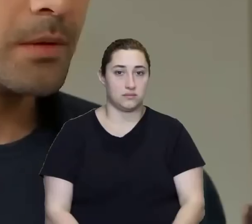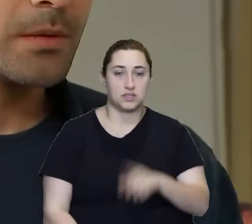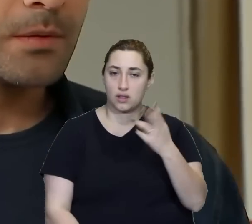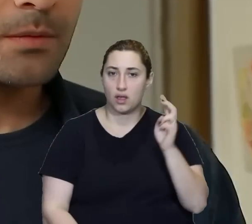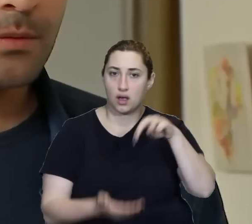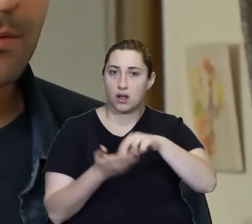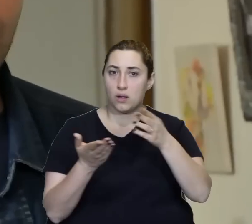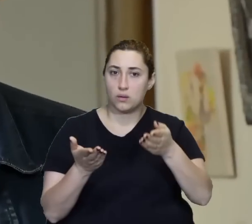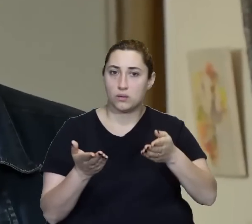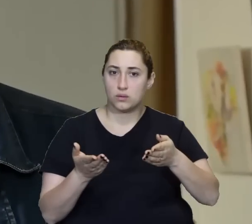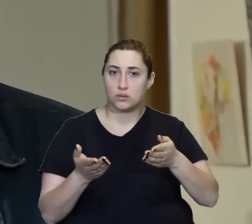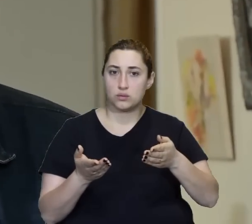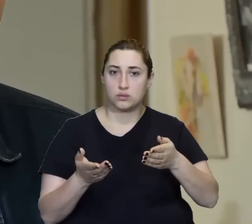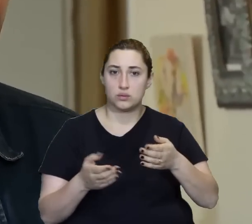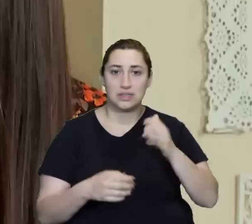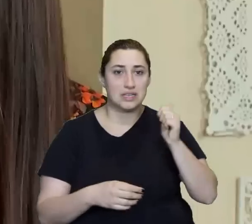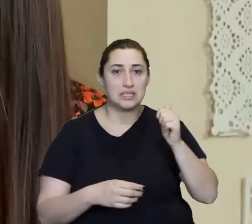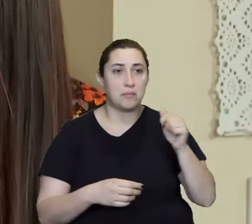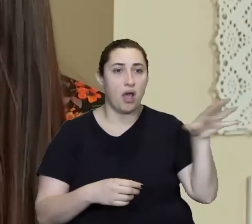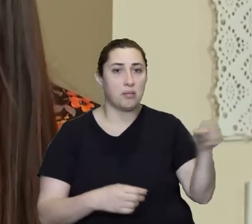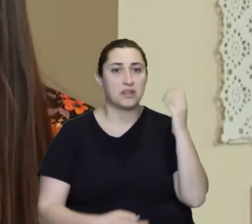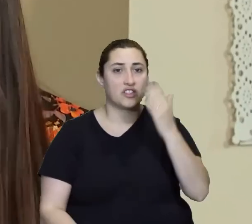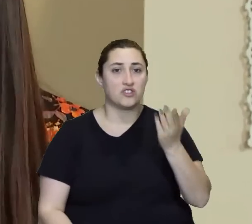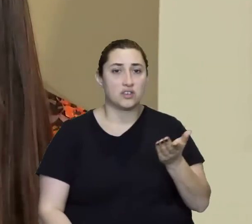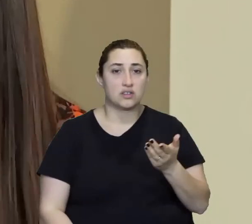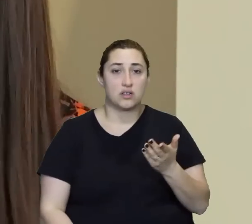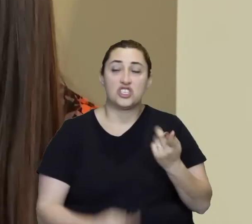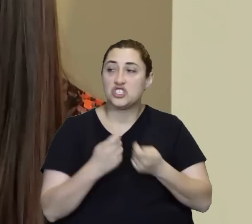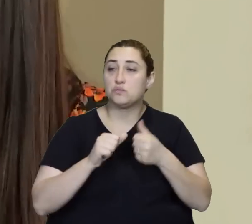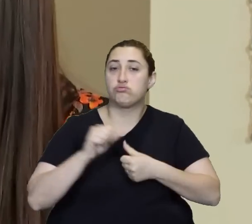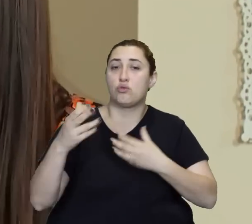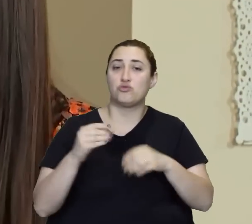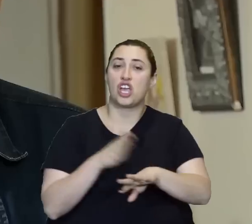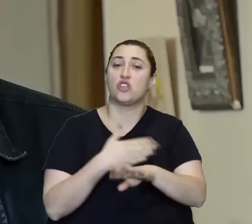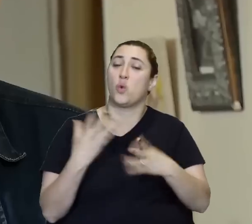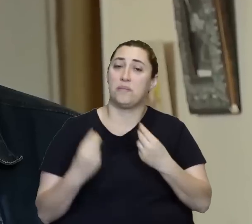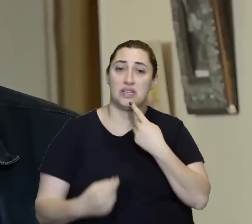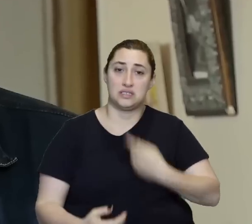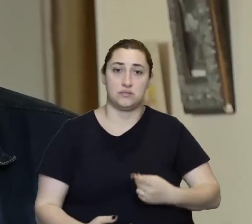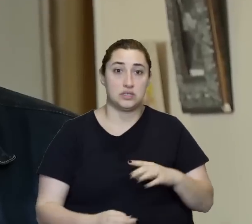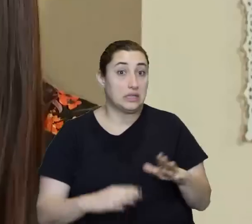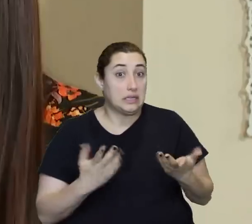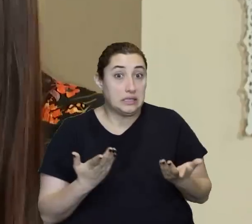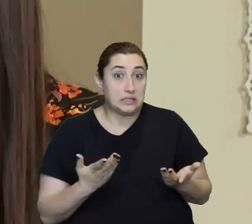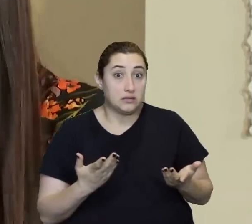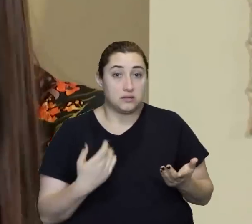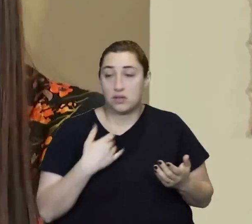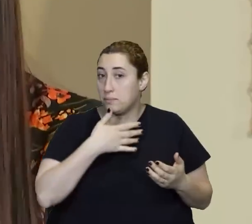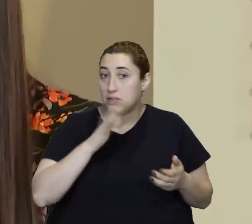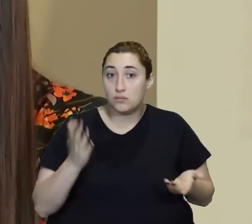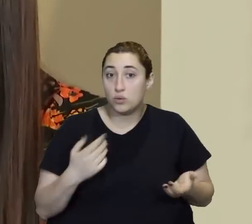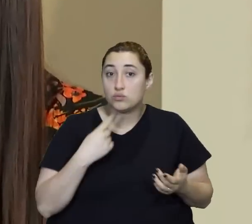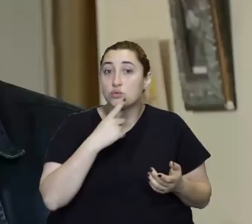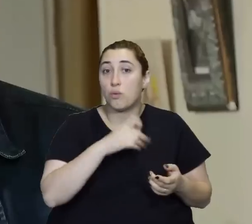Sen niye kalktın? Ne zaman alacaklar? İşleri uzamış, gecikeceklermiş. Ne kadar?